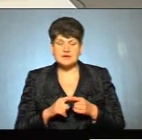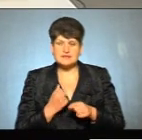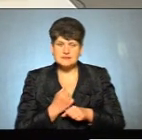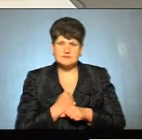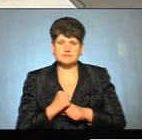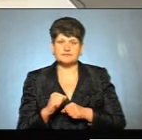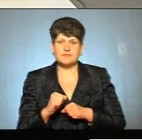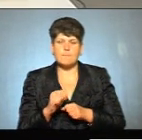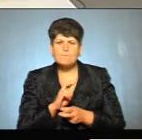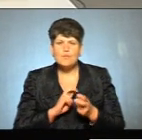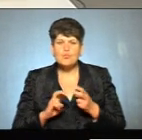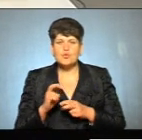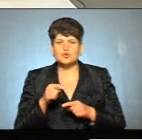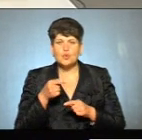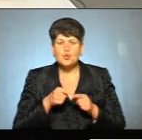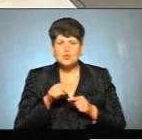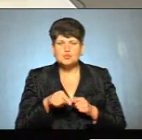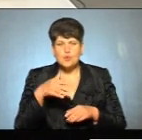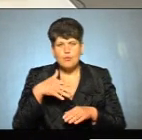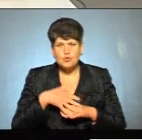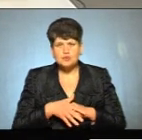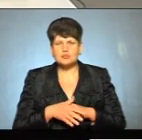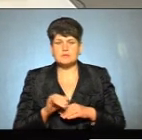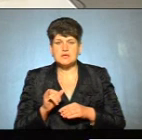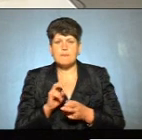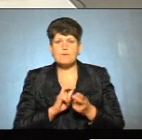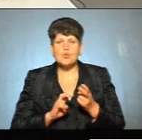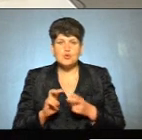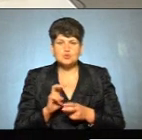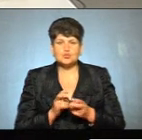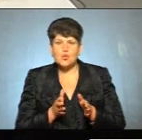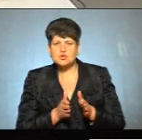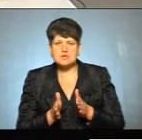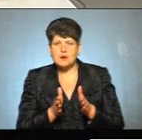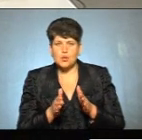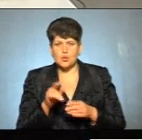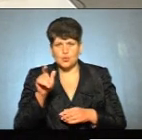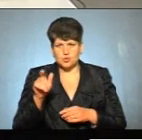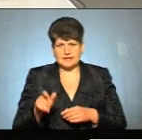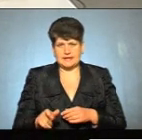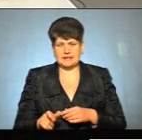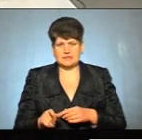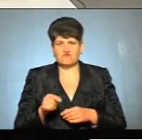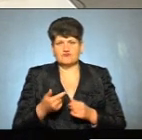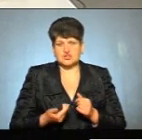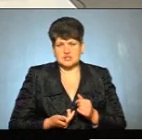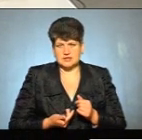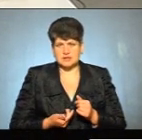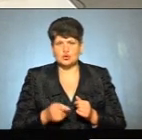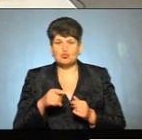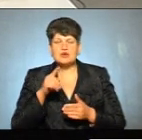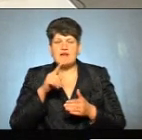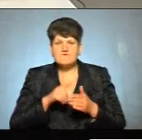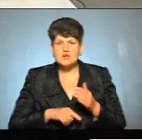певному пошуку цього порозуміння і пошуку шляху людини в його житті. Тому я вірю